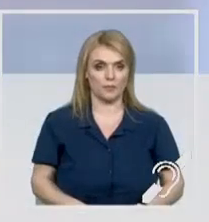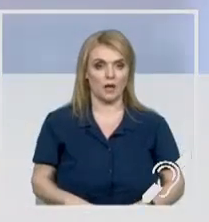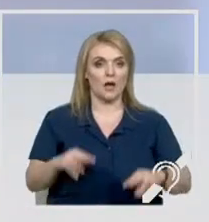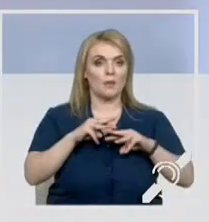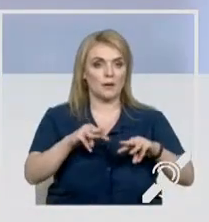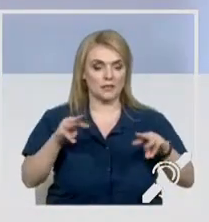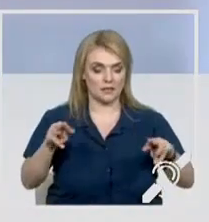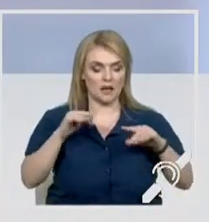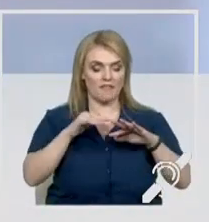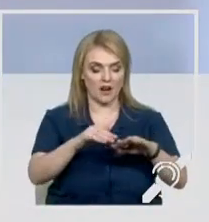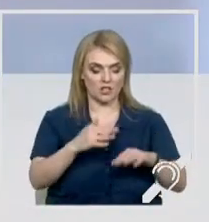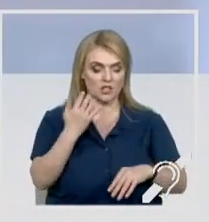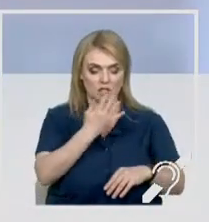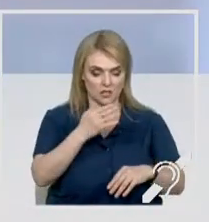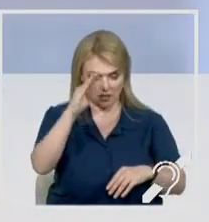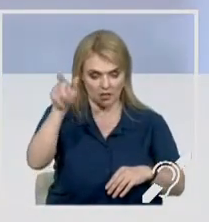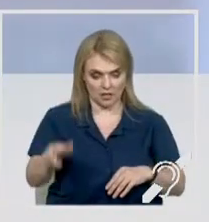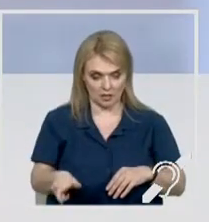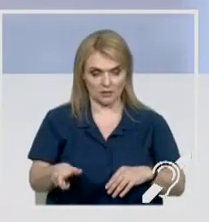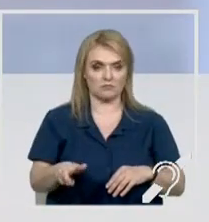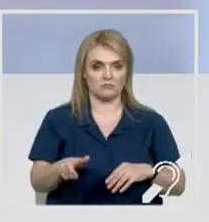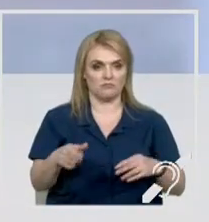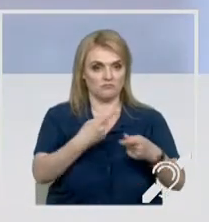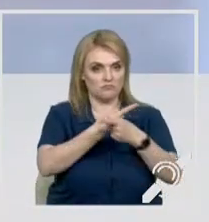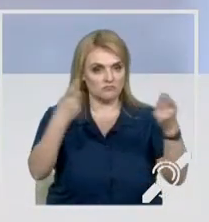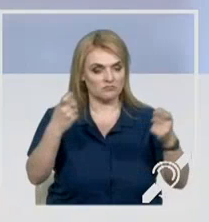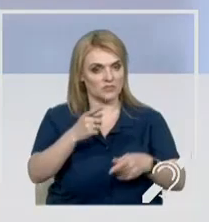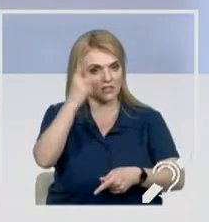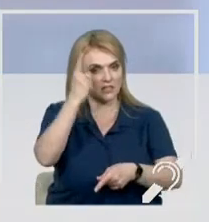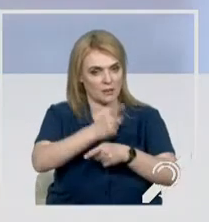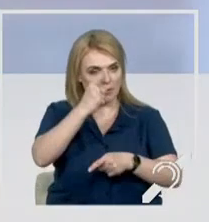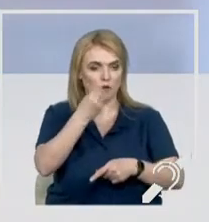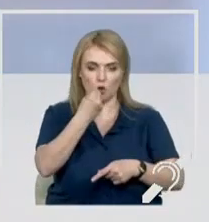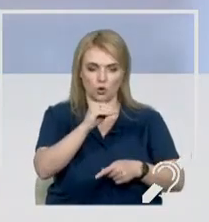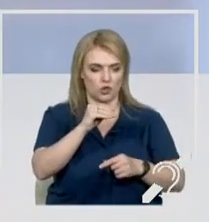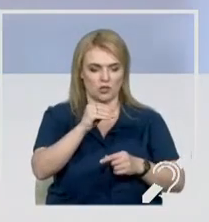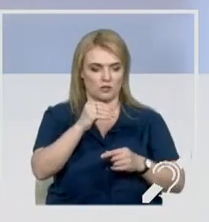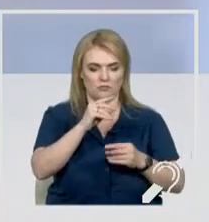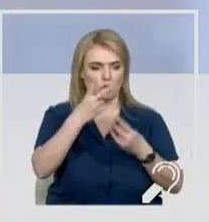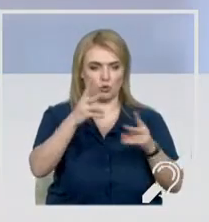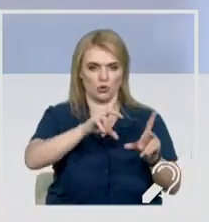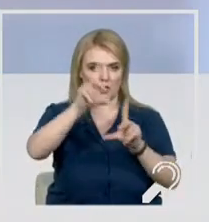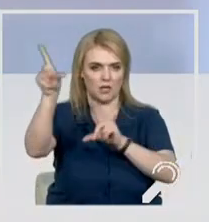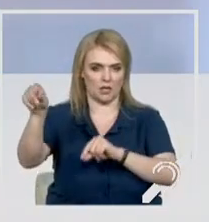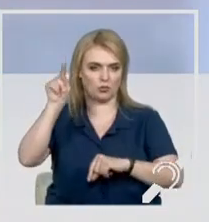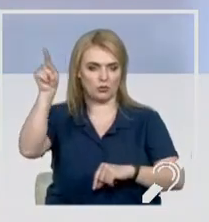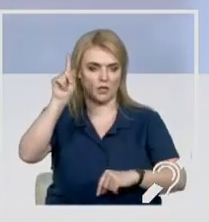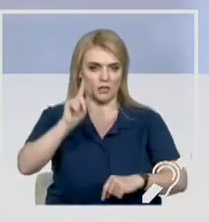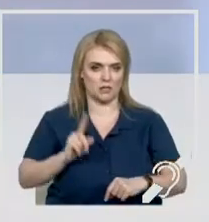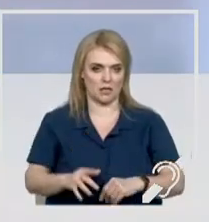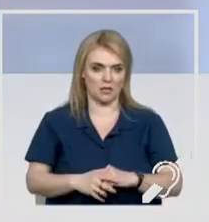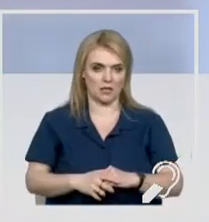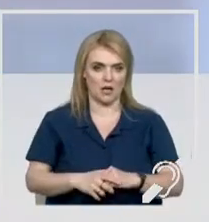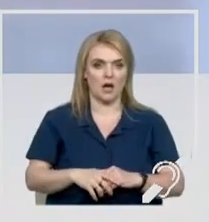ministerul de externe de la Chișinău a emis Astăzi o nouă alertă de călătorie în Orientul Mijlociu după degradarea situației de securitate în